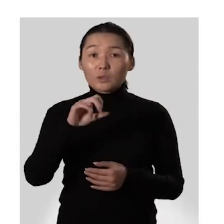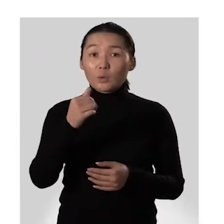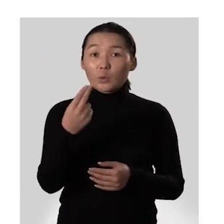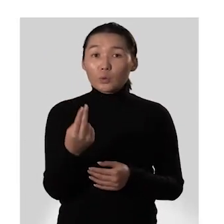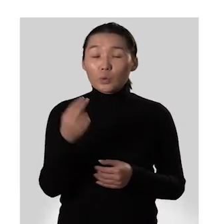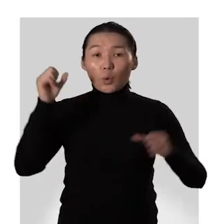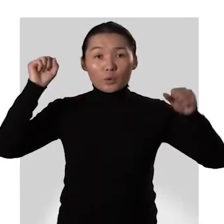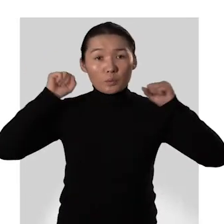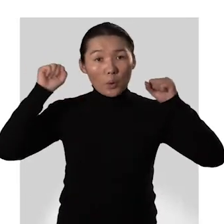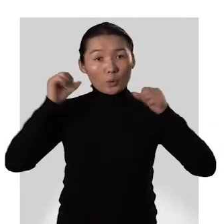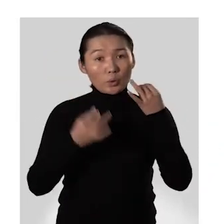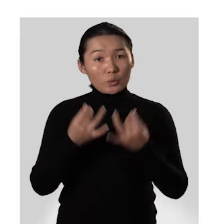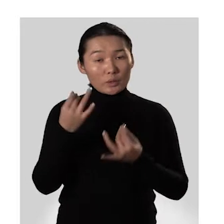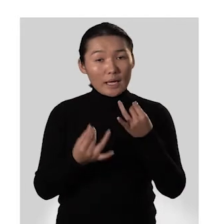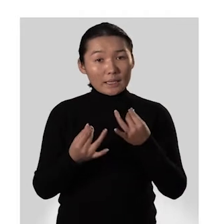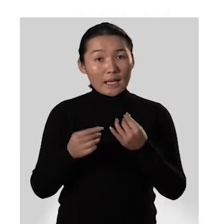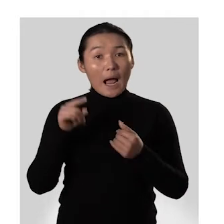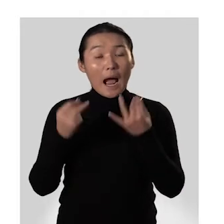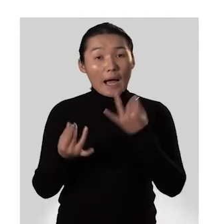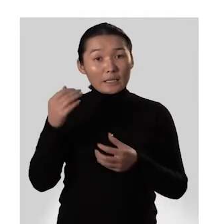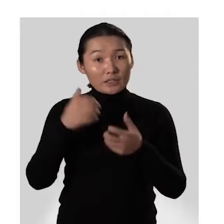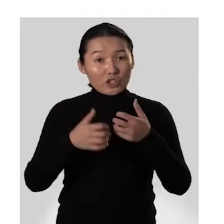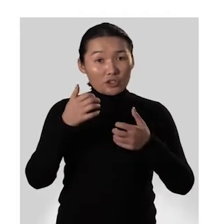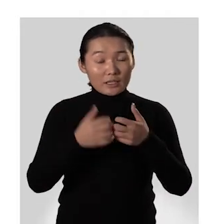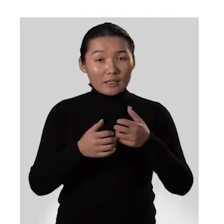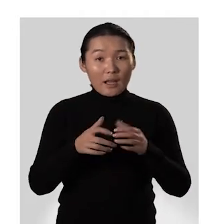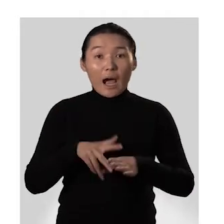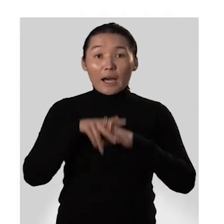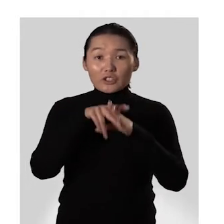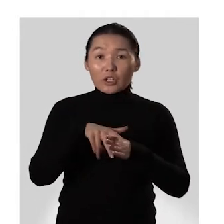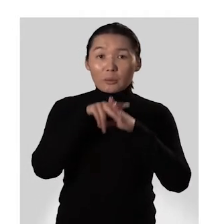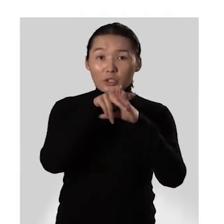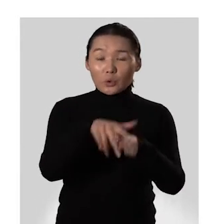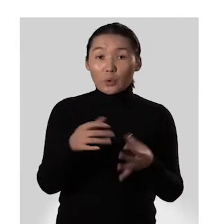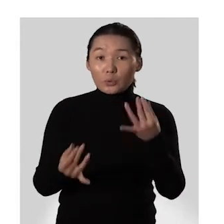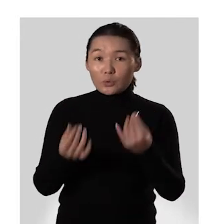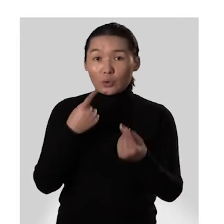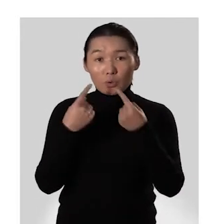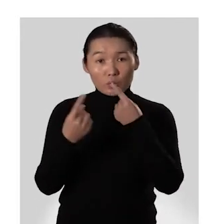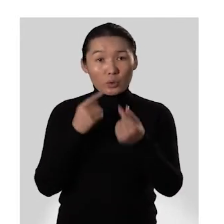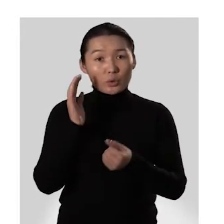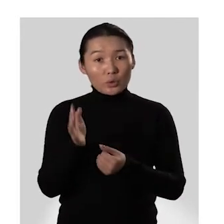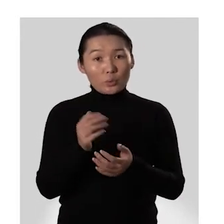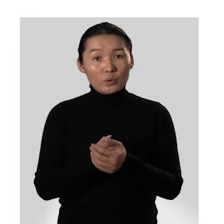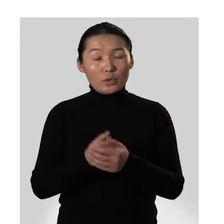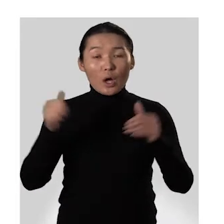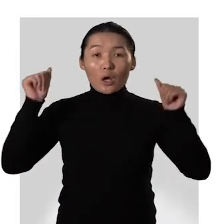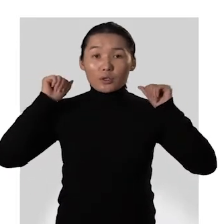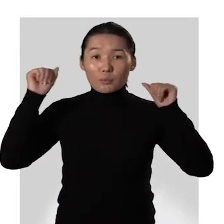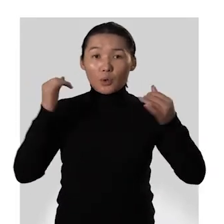оюндары, анын ичинен ат чабыш оюну жөнүндө сүйлөшөбүз. Спорт оюндары